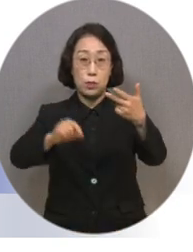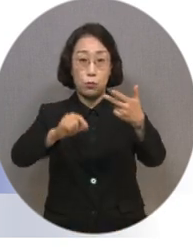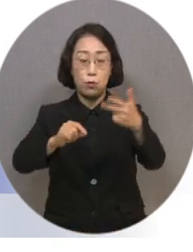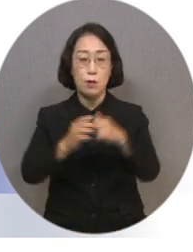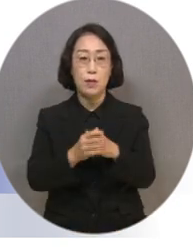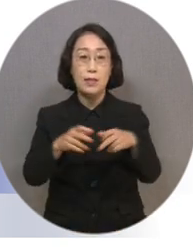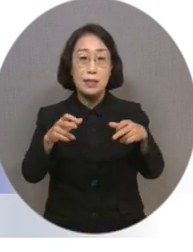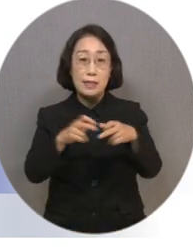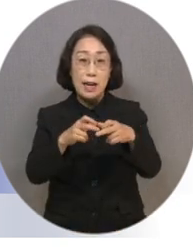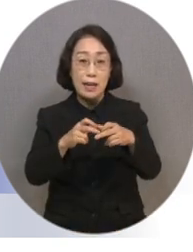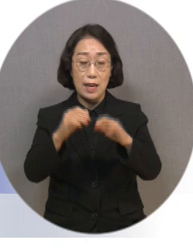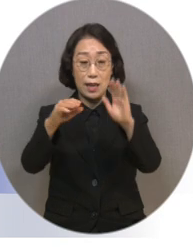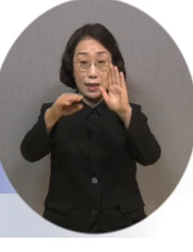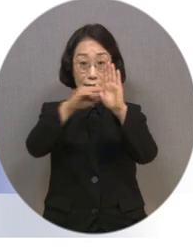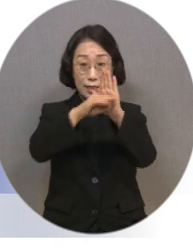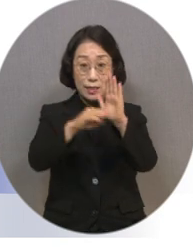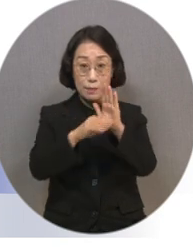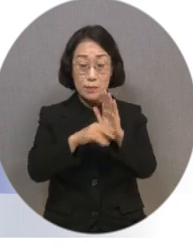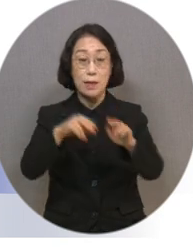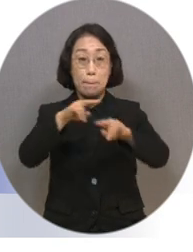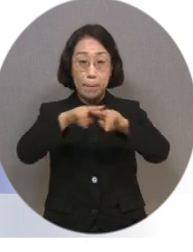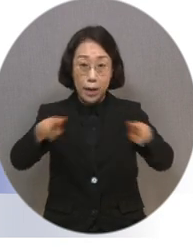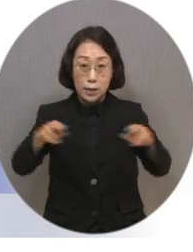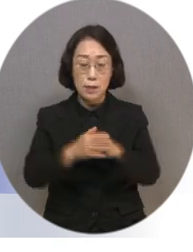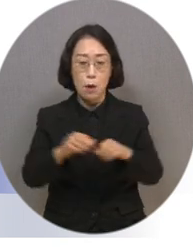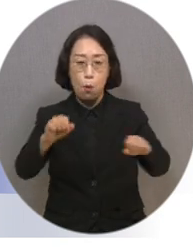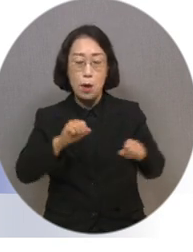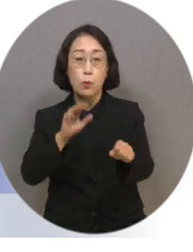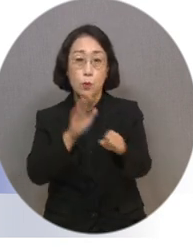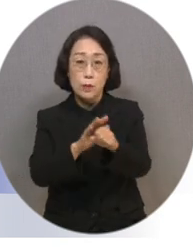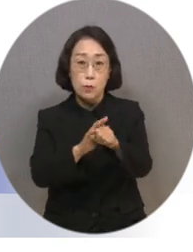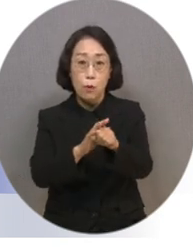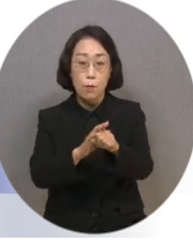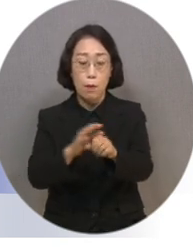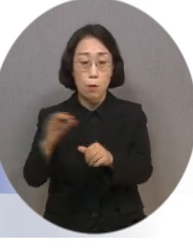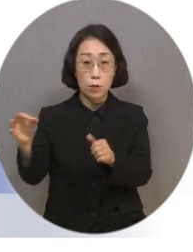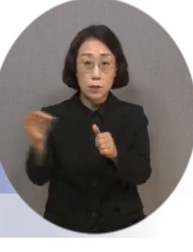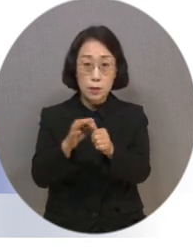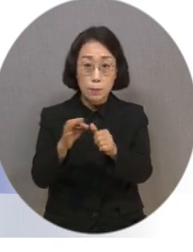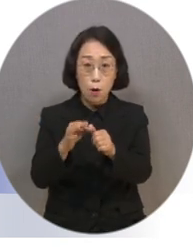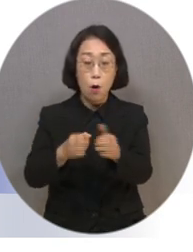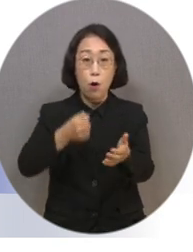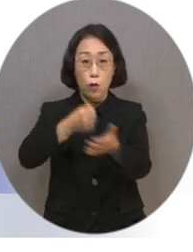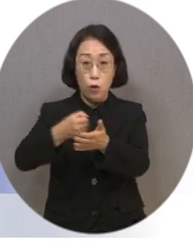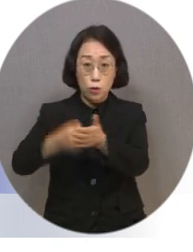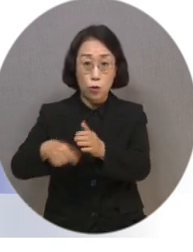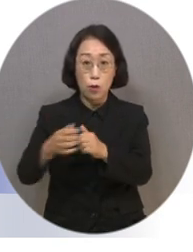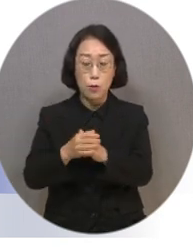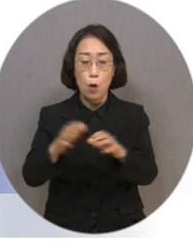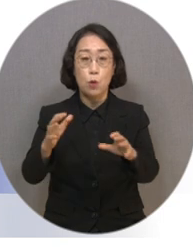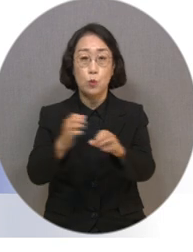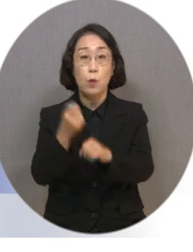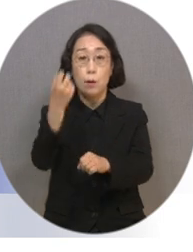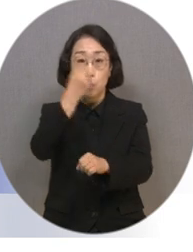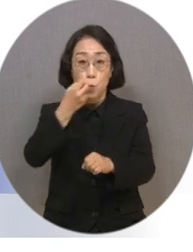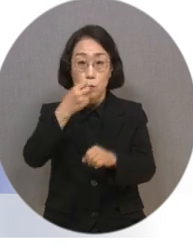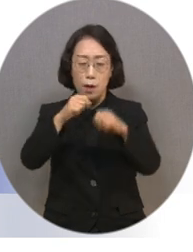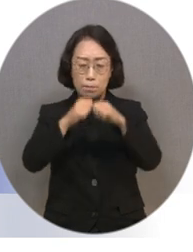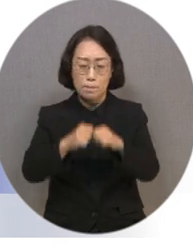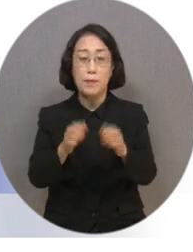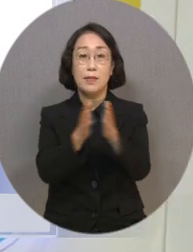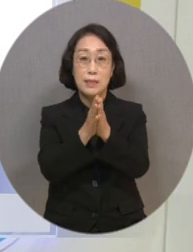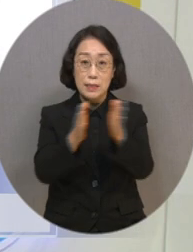등급제가 폐지되면서 장애인의 활동지원 서비스 급여량을 산정하는 장애인 활동지원 종합 조사가 실시되고